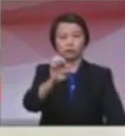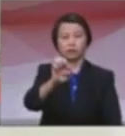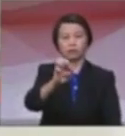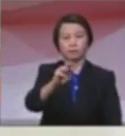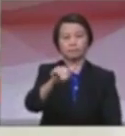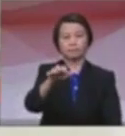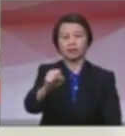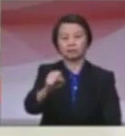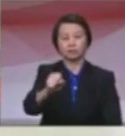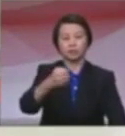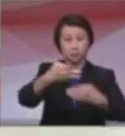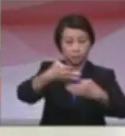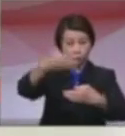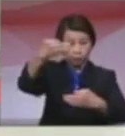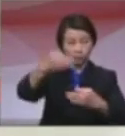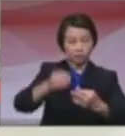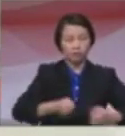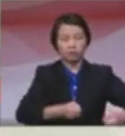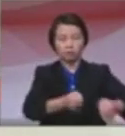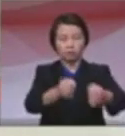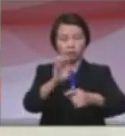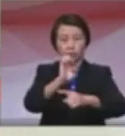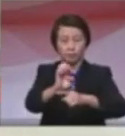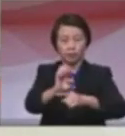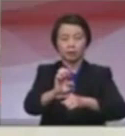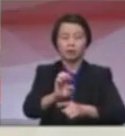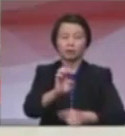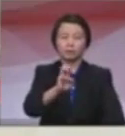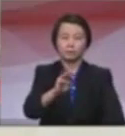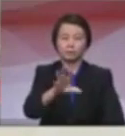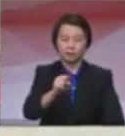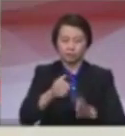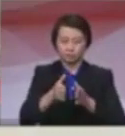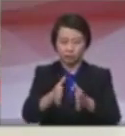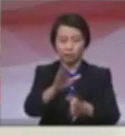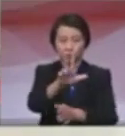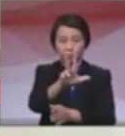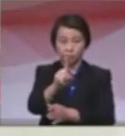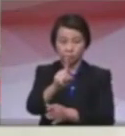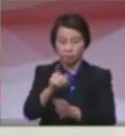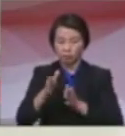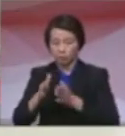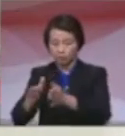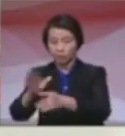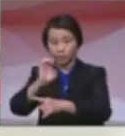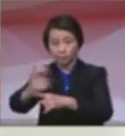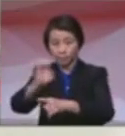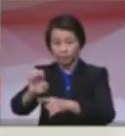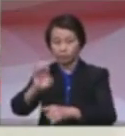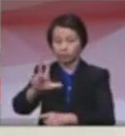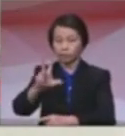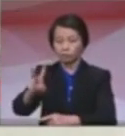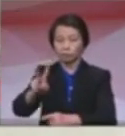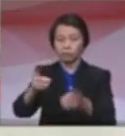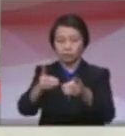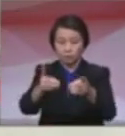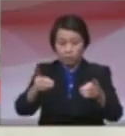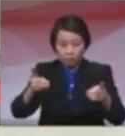Sungai Emas, Jalan Emas 31 dan Jalan Emas 32 di